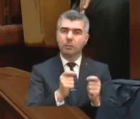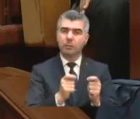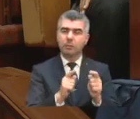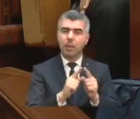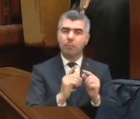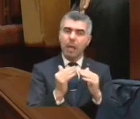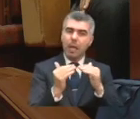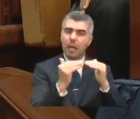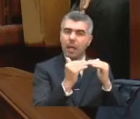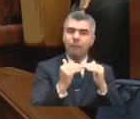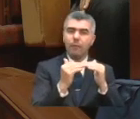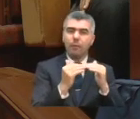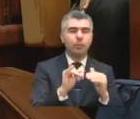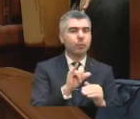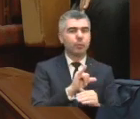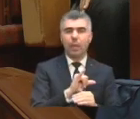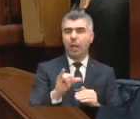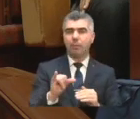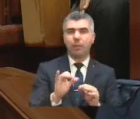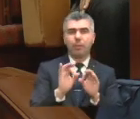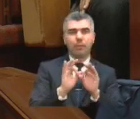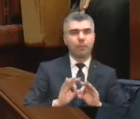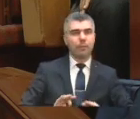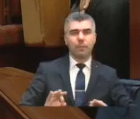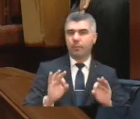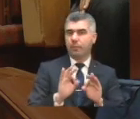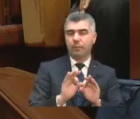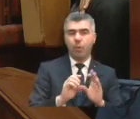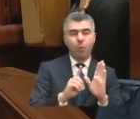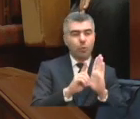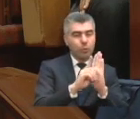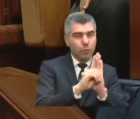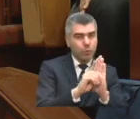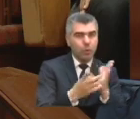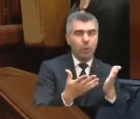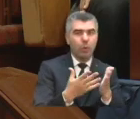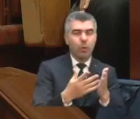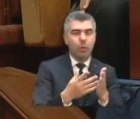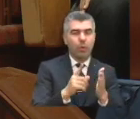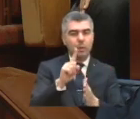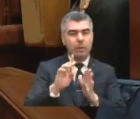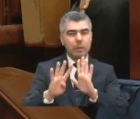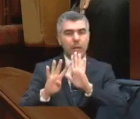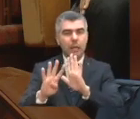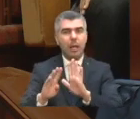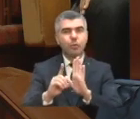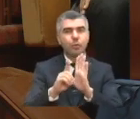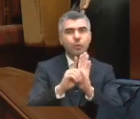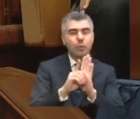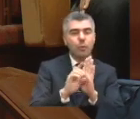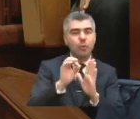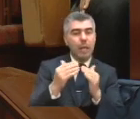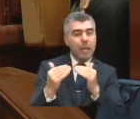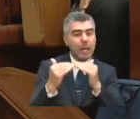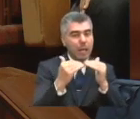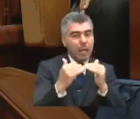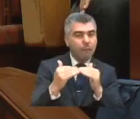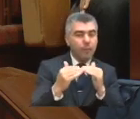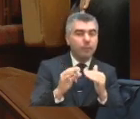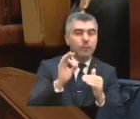المناصفة جد ما كيناش نهائيا. واخا الدستور على المساواة الوطني الفصل 19 من الدستور عطانا المناصفة،